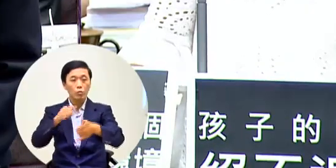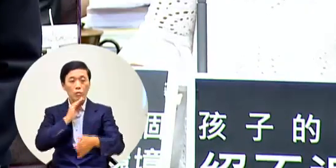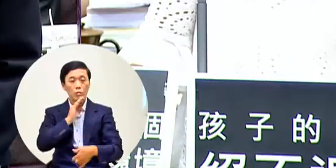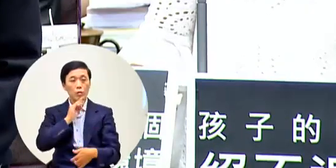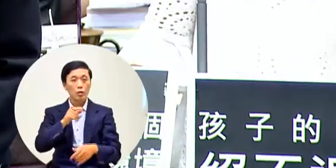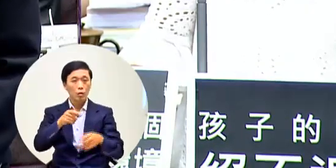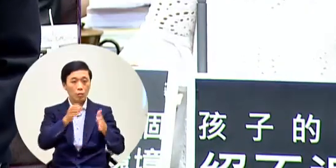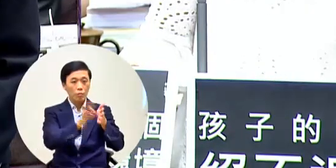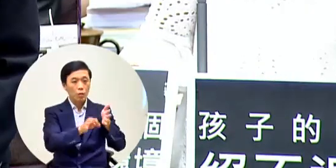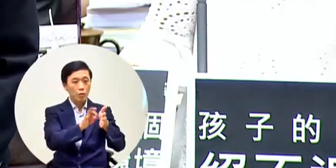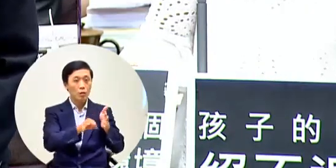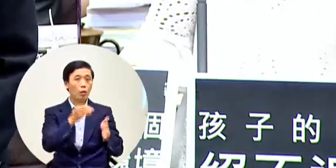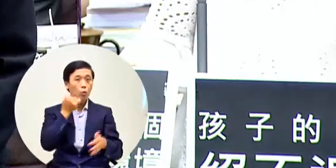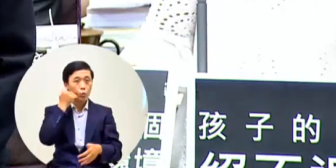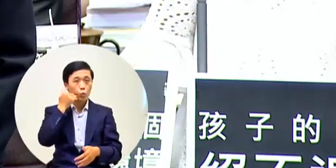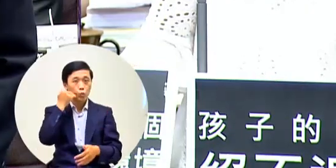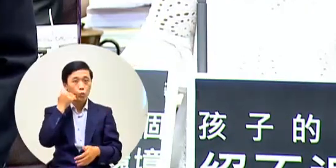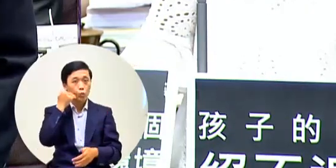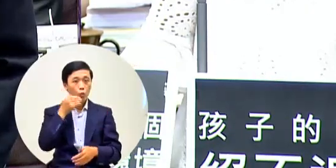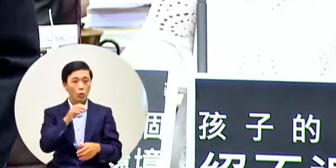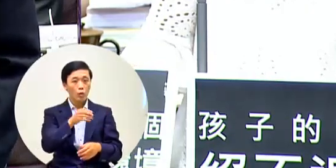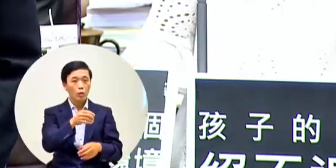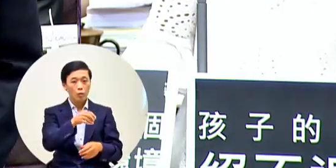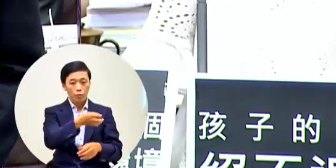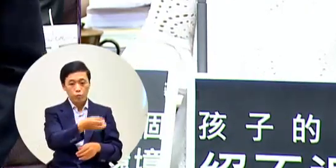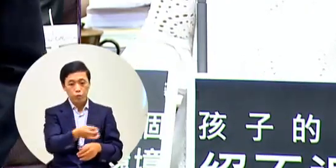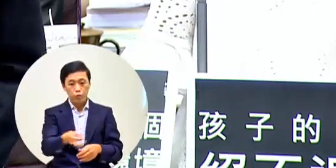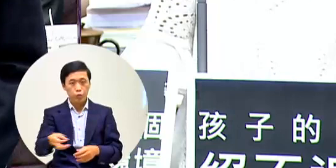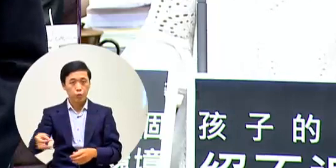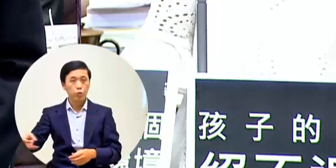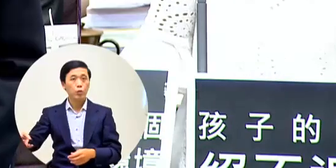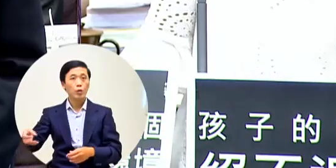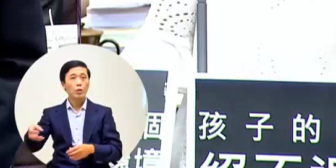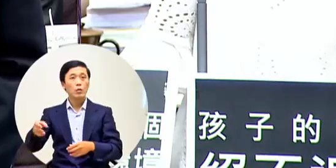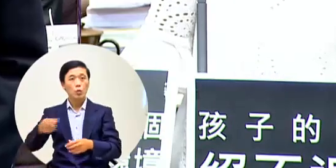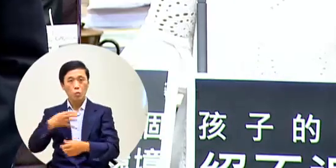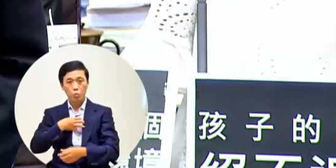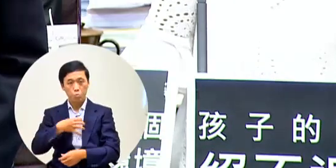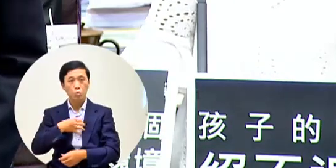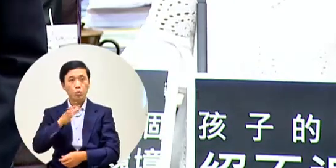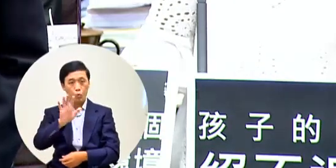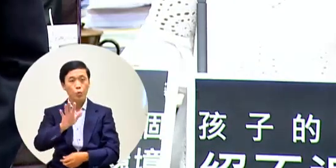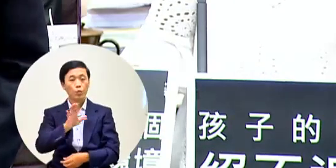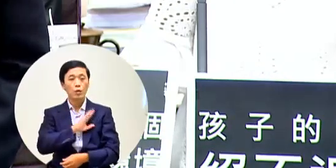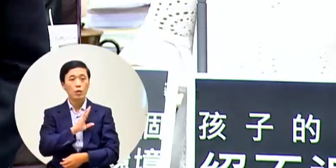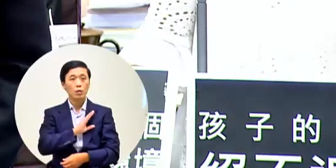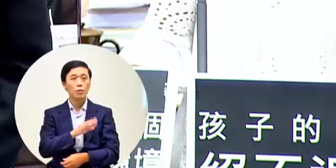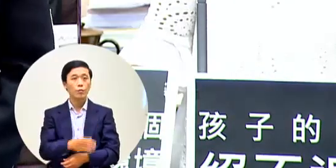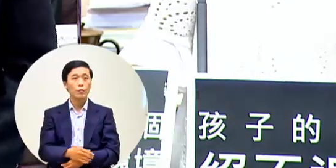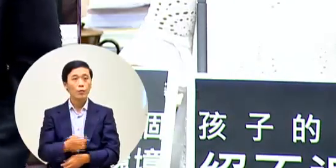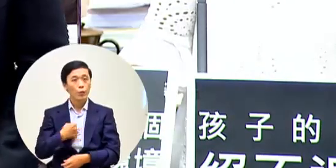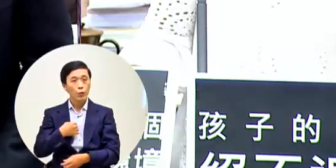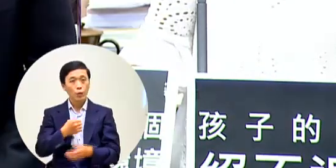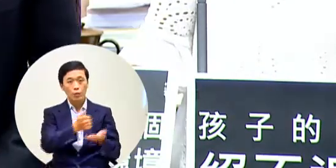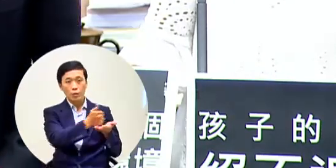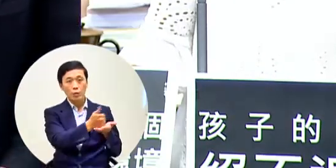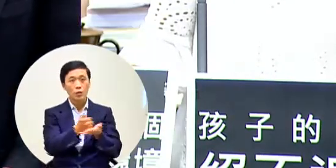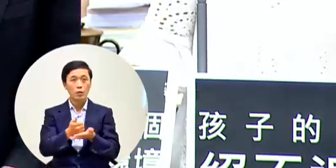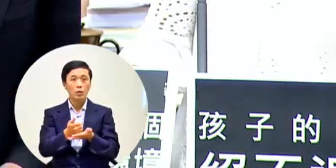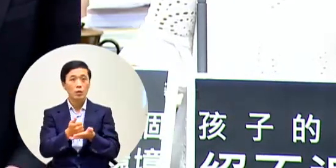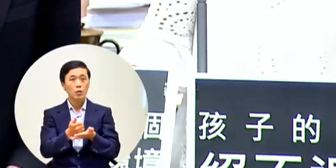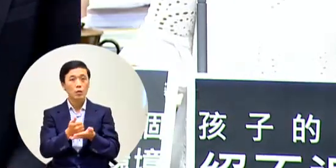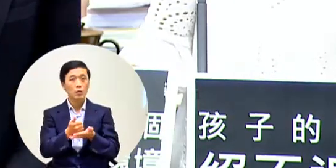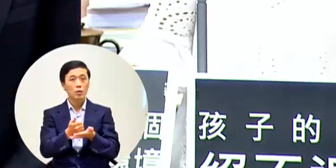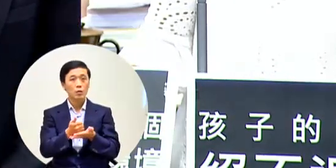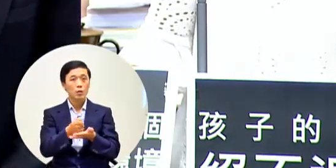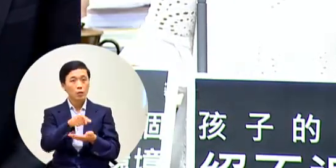篮球如果丢到这个马路，就是危险的状况，所以我请我们这